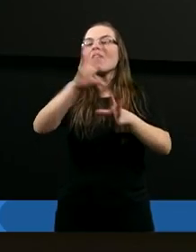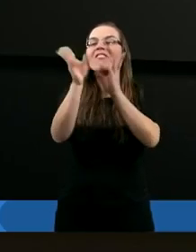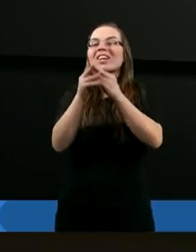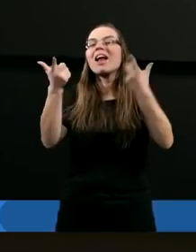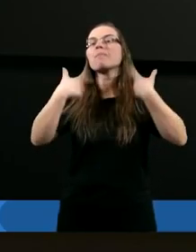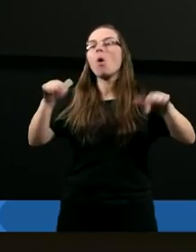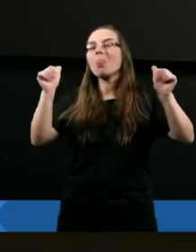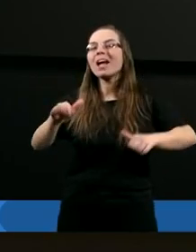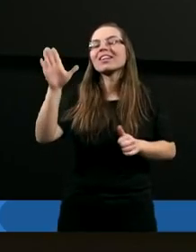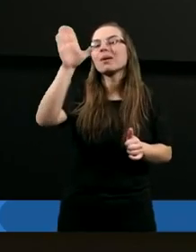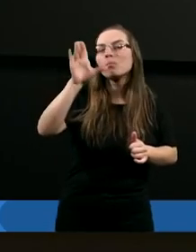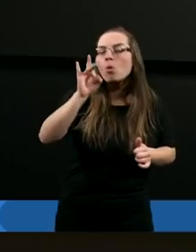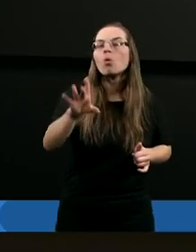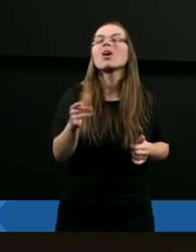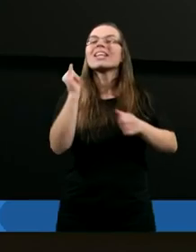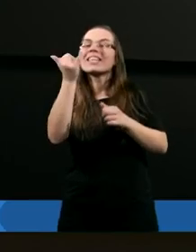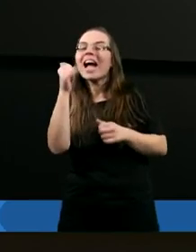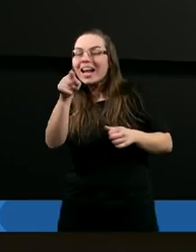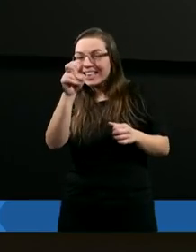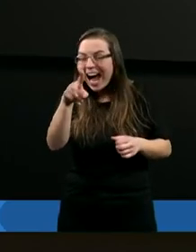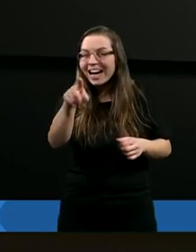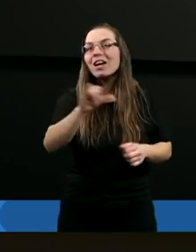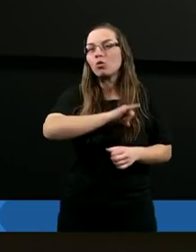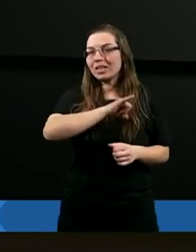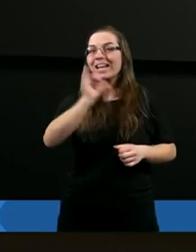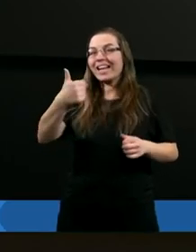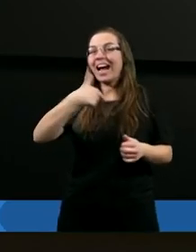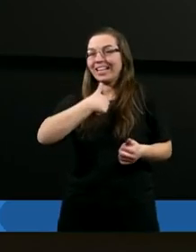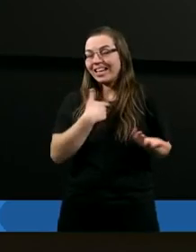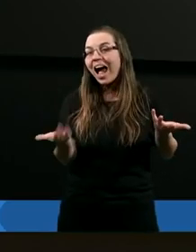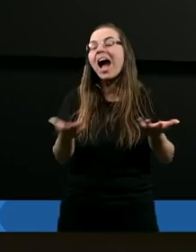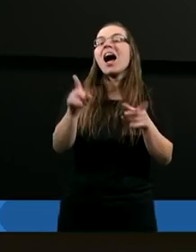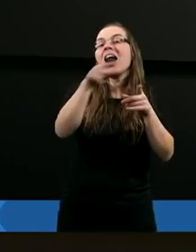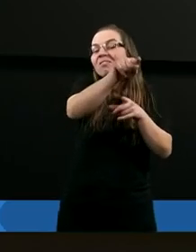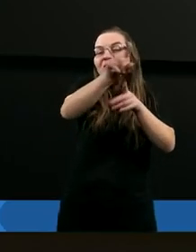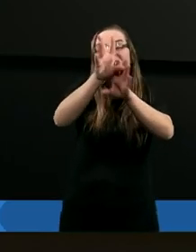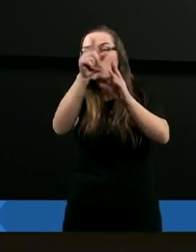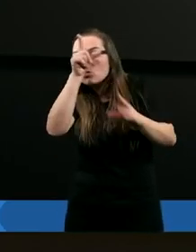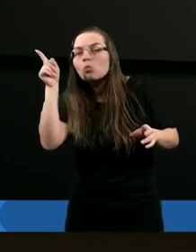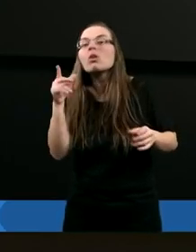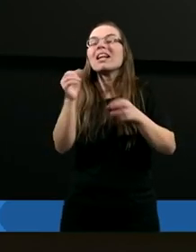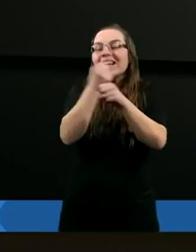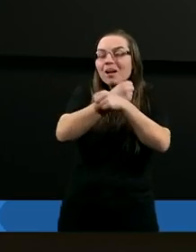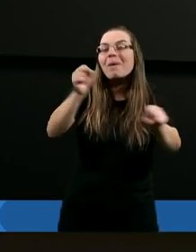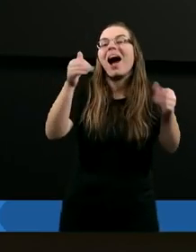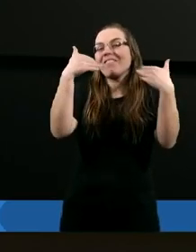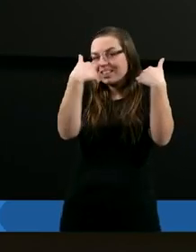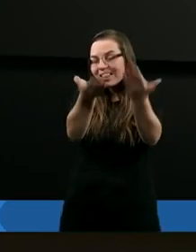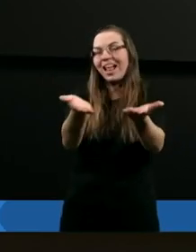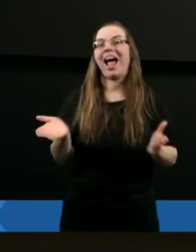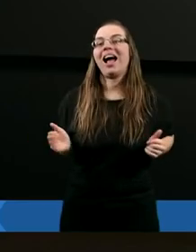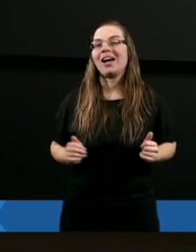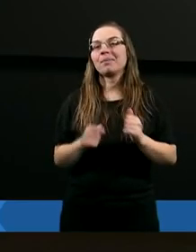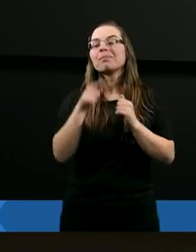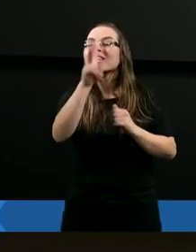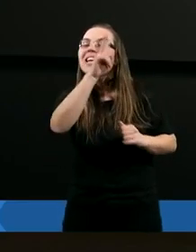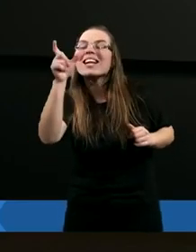wszechpotężny, doskonały Bóg takiego grzesznika jak ja widzi w gronie osób zbawionych i to dotyczy każdego